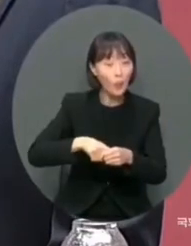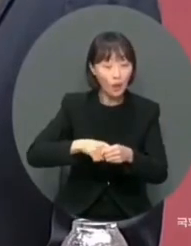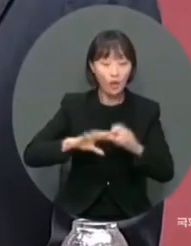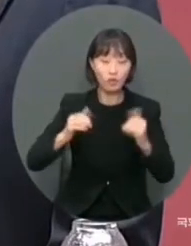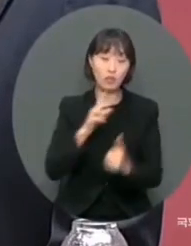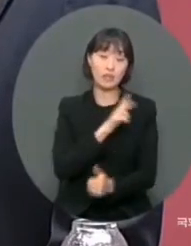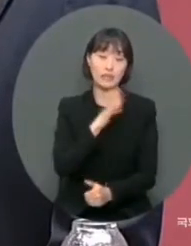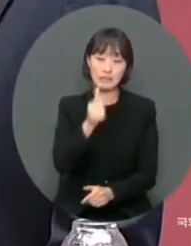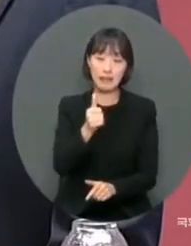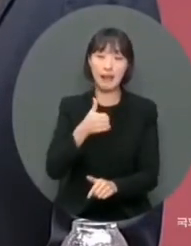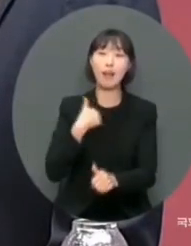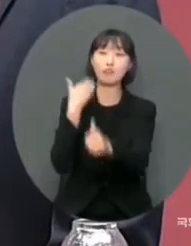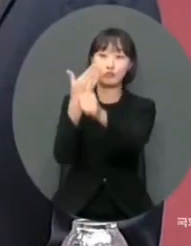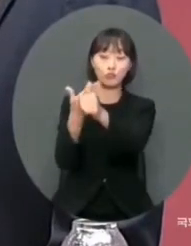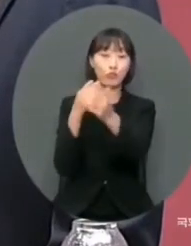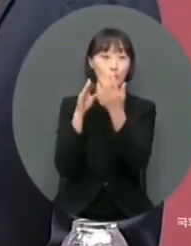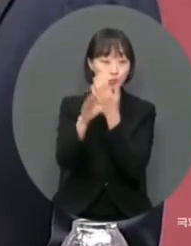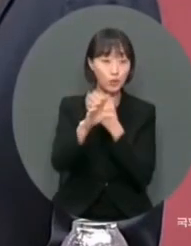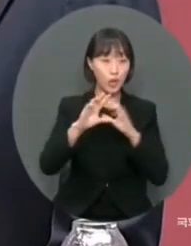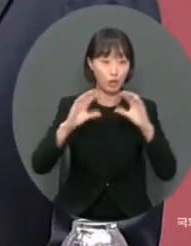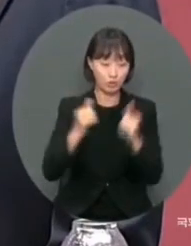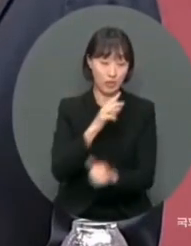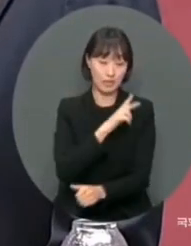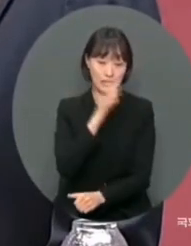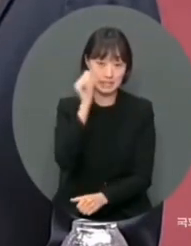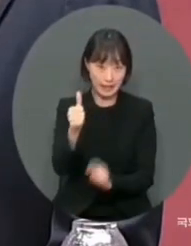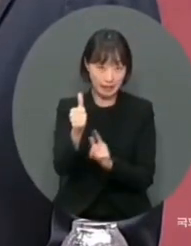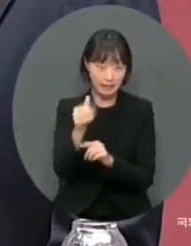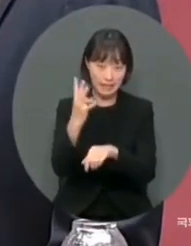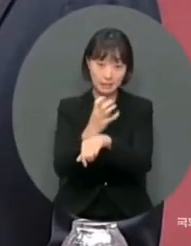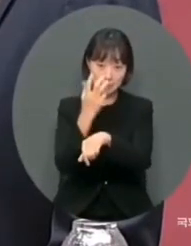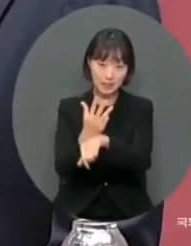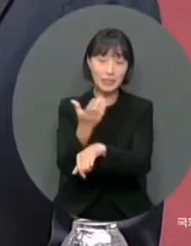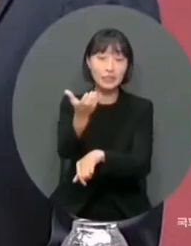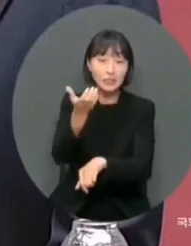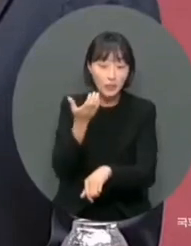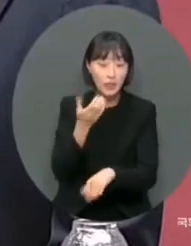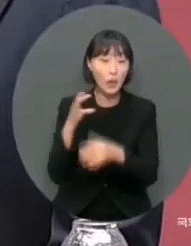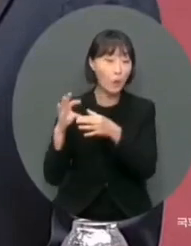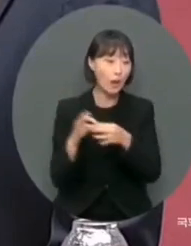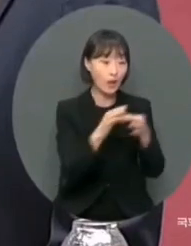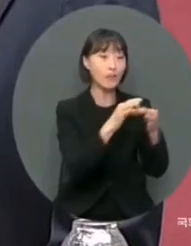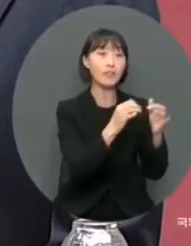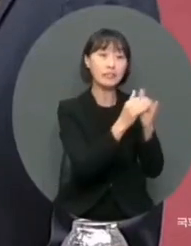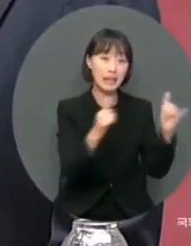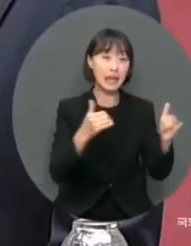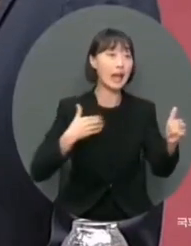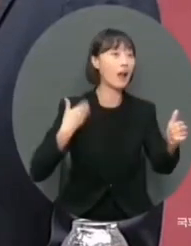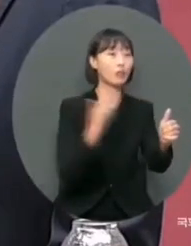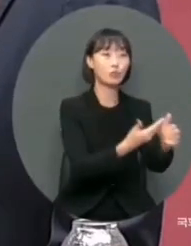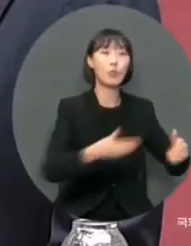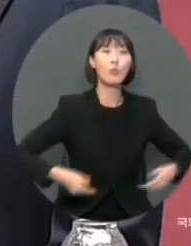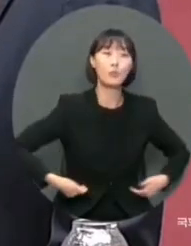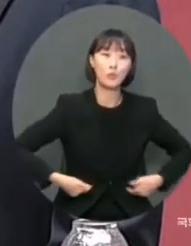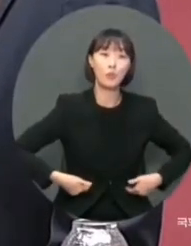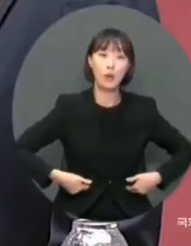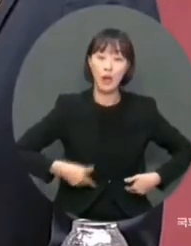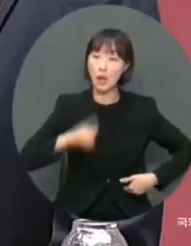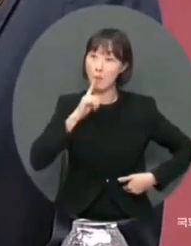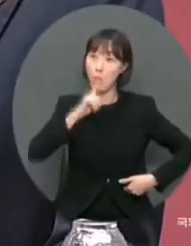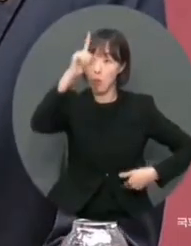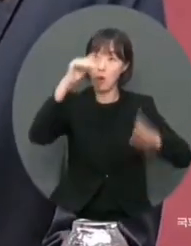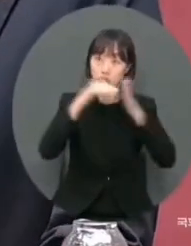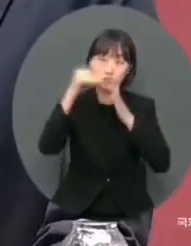국회의장한테 전달하고 국회의장은 48시간 이전에 관련되는 자에게 전달해야 된다 이렇게 되어 있습니다.